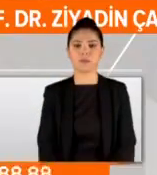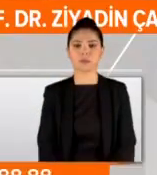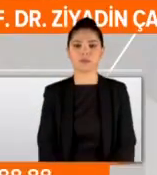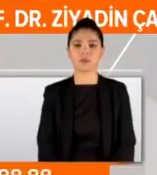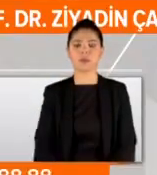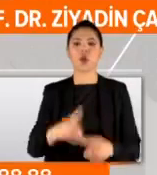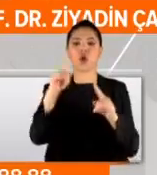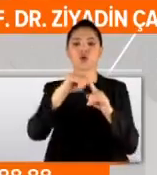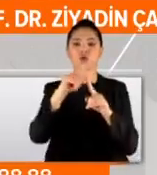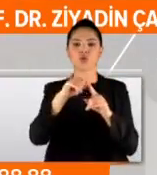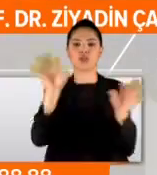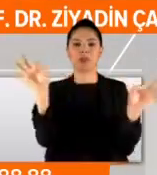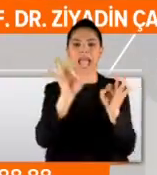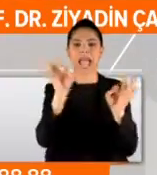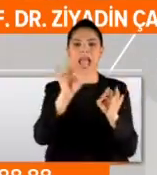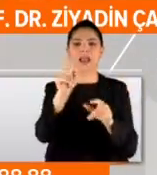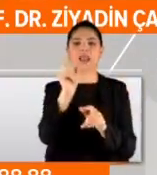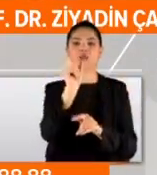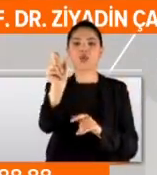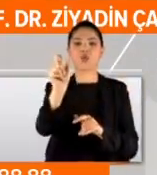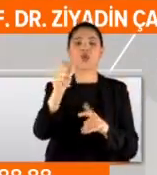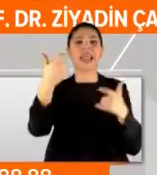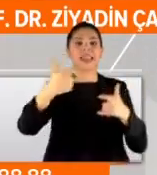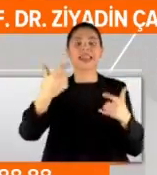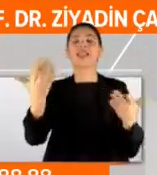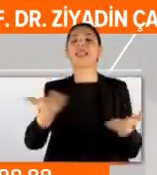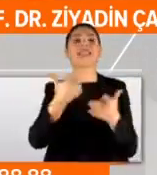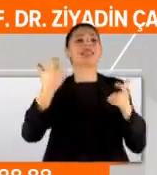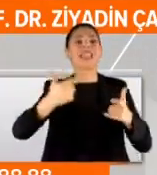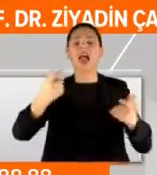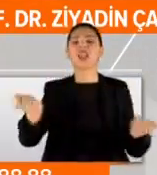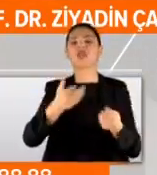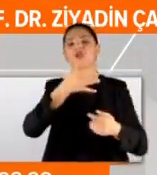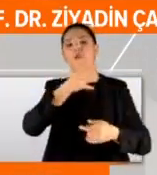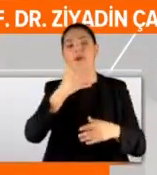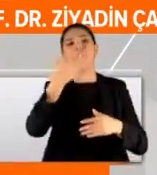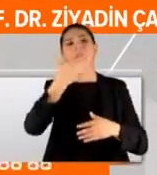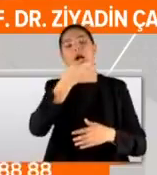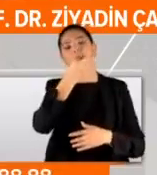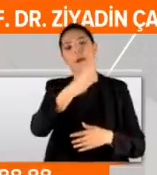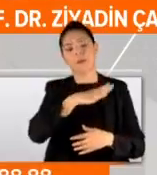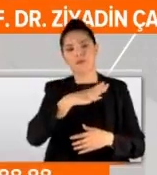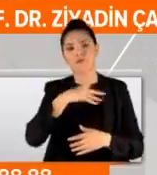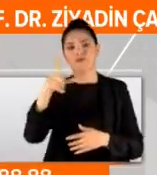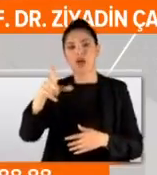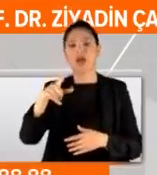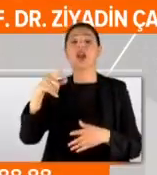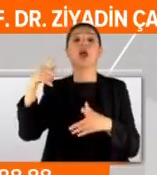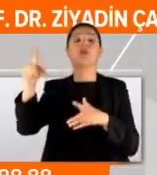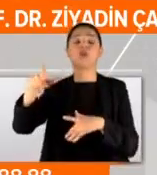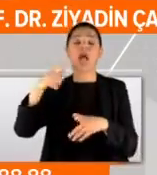Tsunami erken uyarı sistemi hangi bölgede çalışıyor bilmiyorum. Marmara'daki sadece Marmara'ya haber verir ama